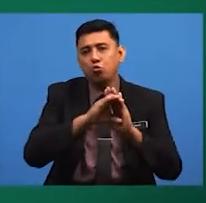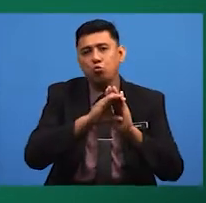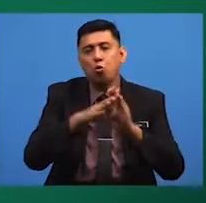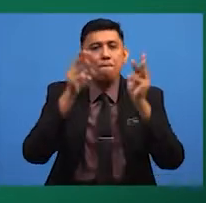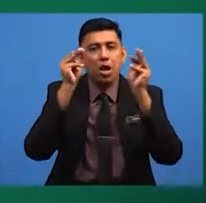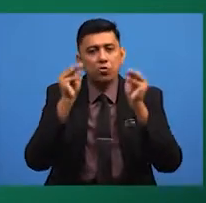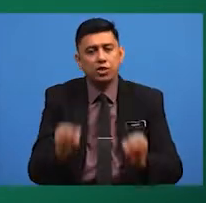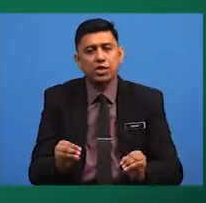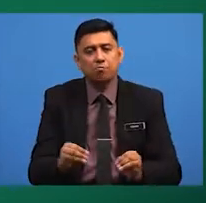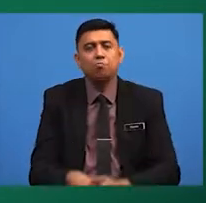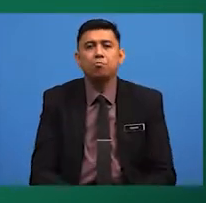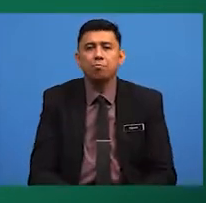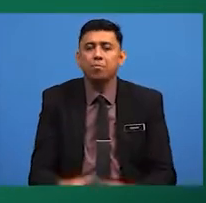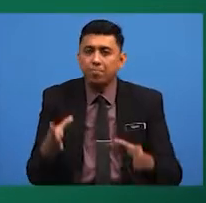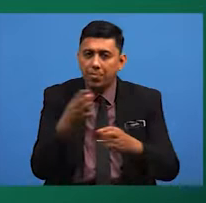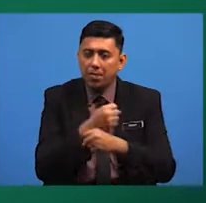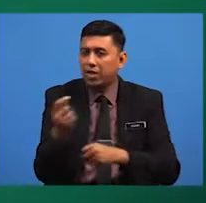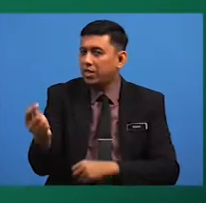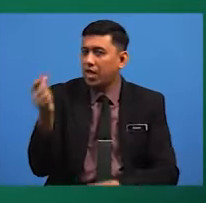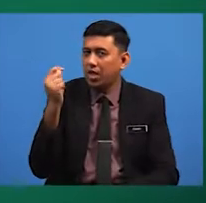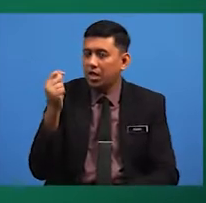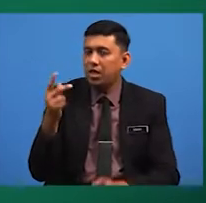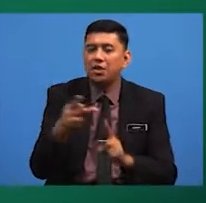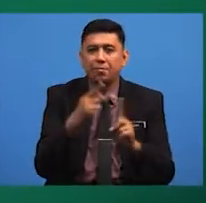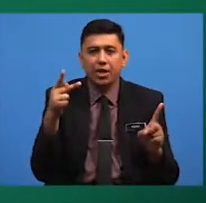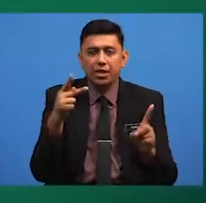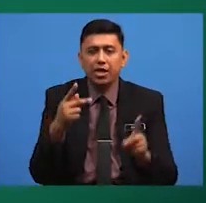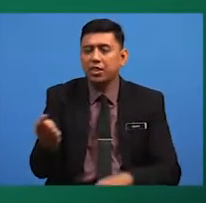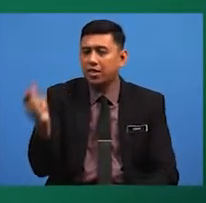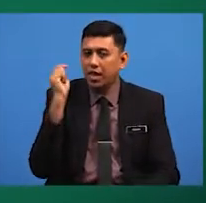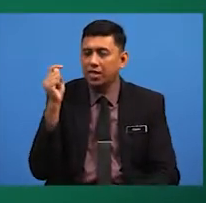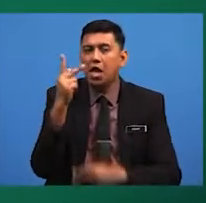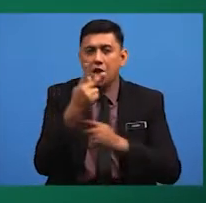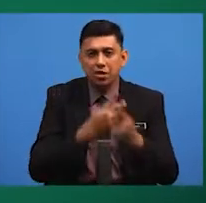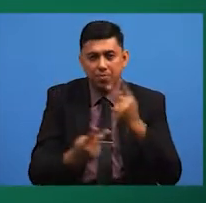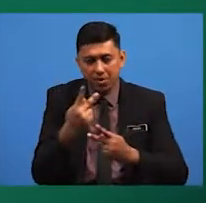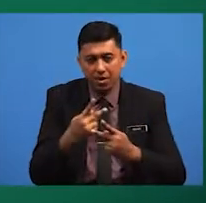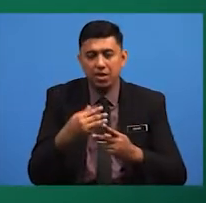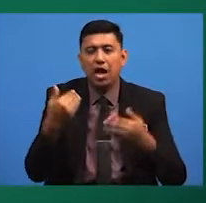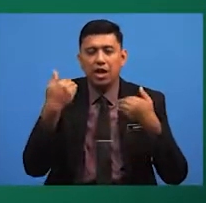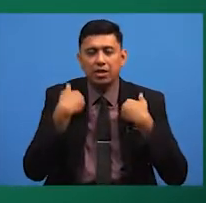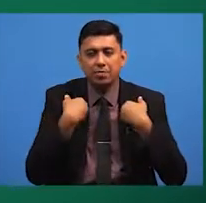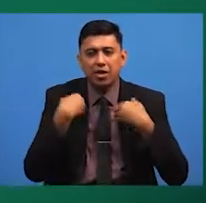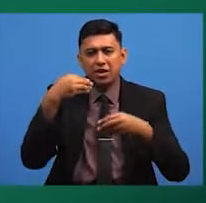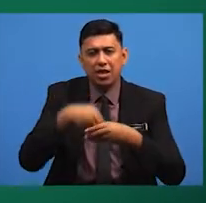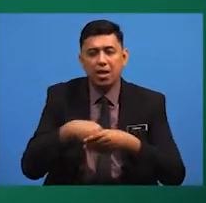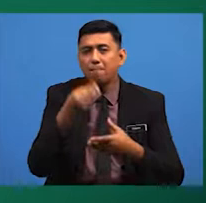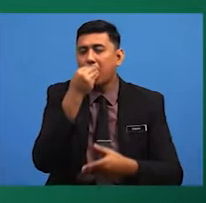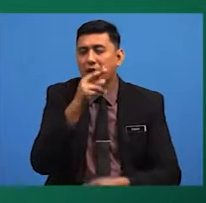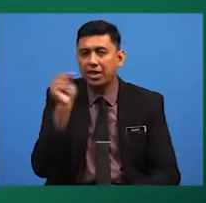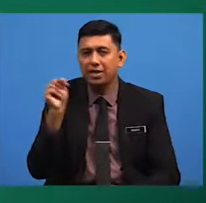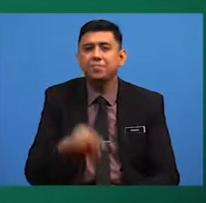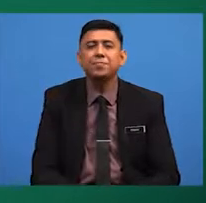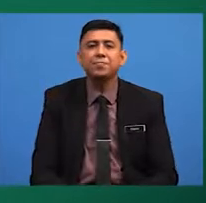contoh manusia-manusia mendapat tenaga daripada tenaga kimia yang berada di dalam